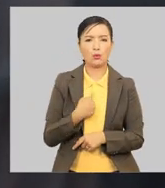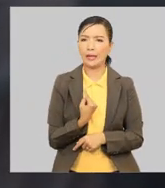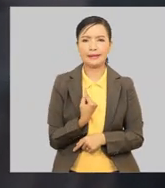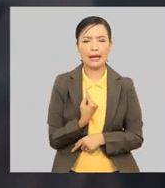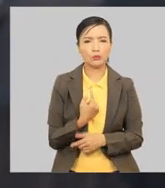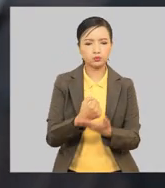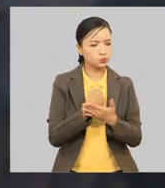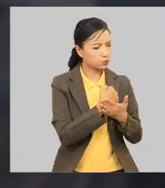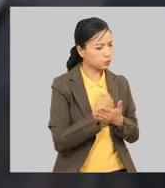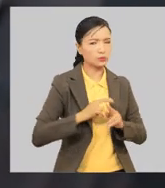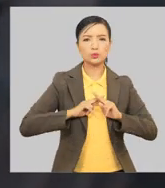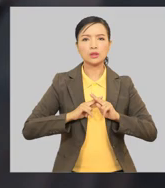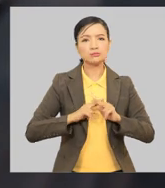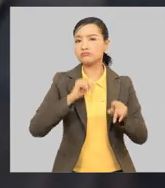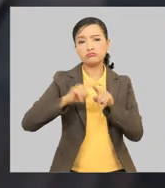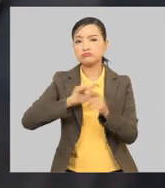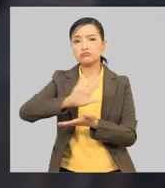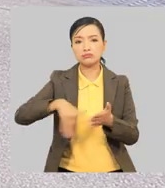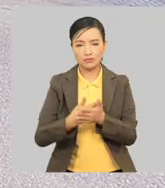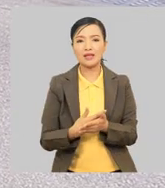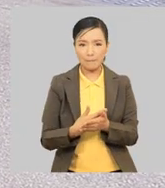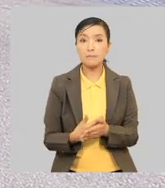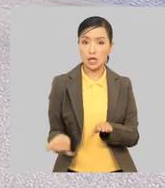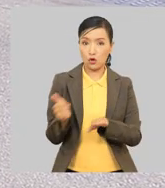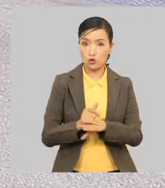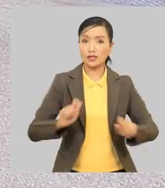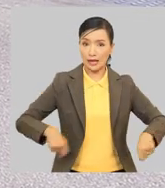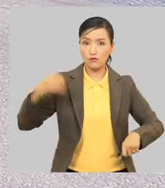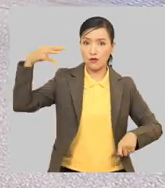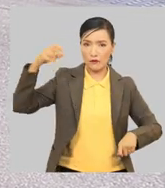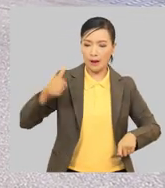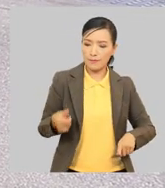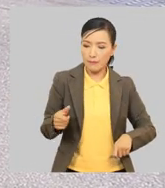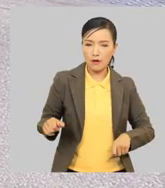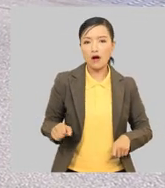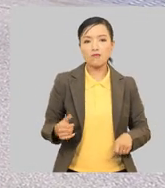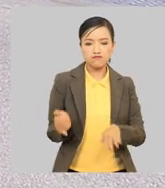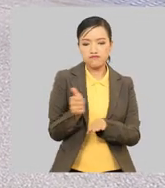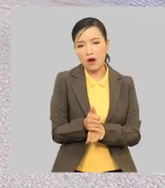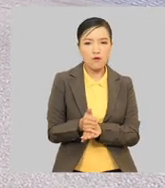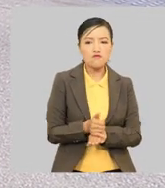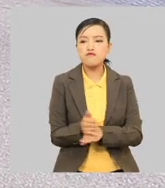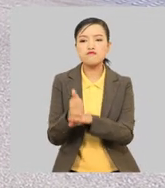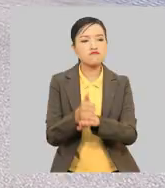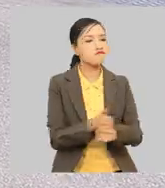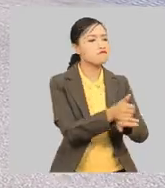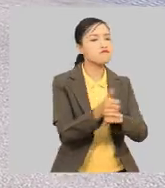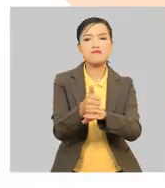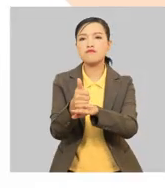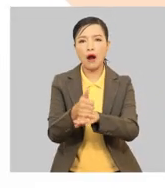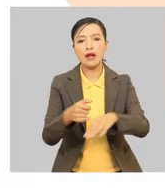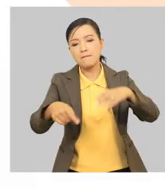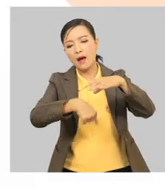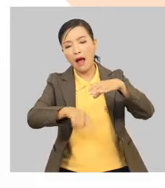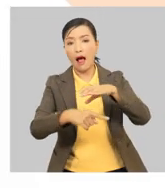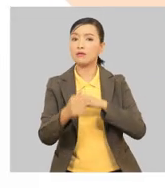ก็คือต้องช่วยเหลือตัวเองทุกอย่างที่มหาลัยเขาให้รถเข็นไฟฟ้าคันนึงเพราะว่ามันกว้างใช่ไหมคะมหาลัยท